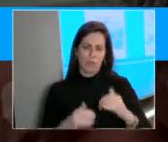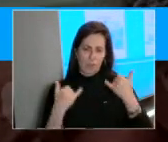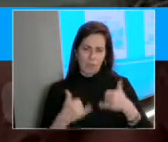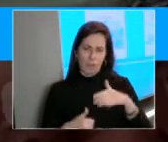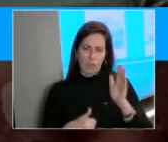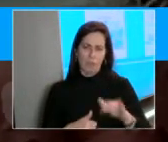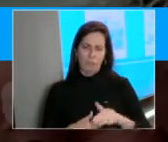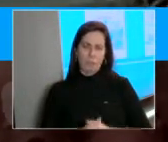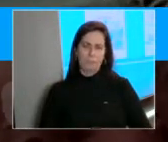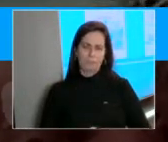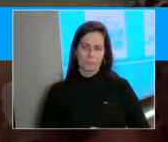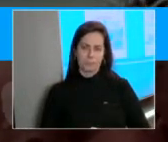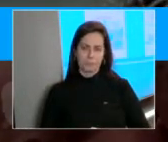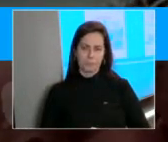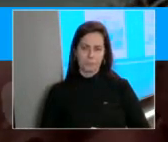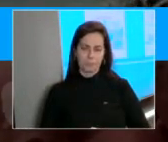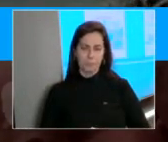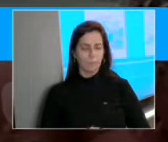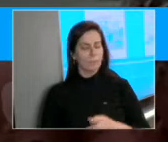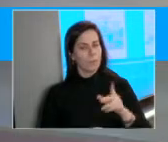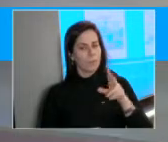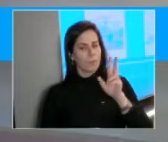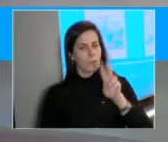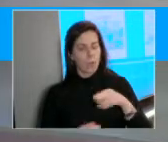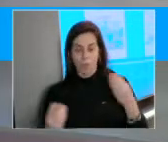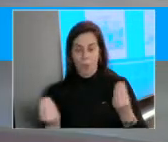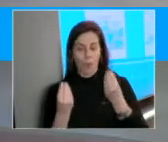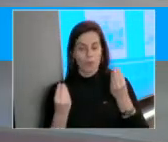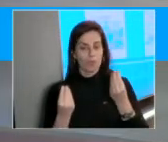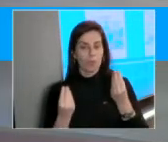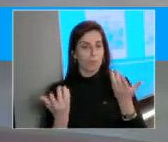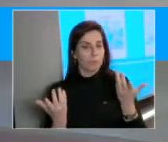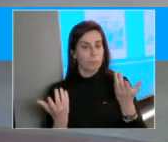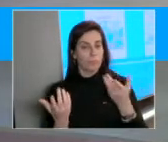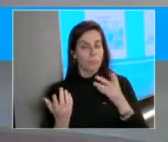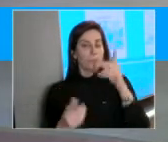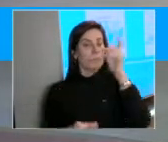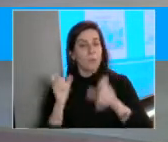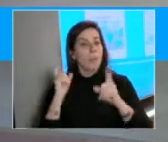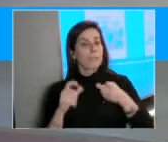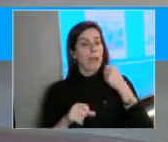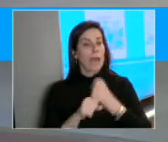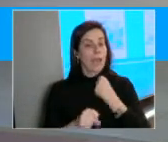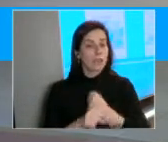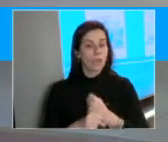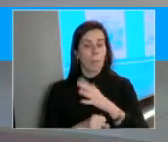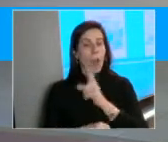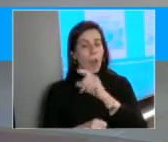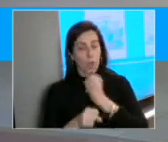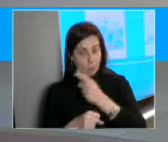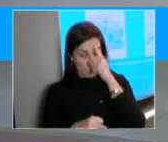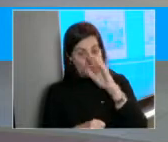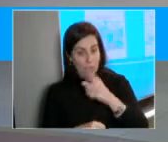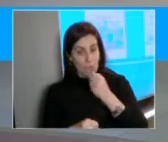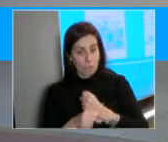הפעם, לפחות עד... יש אגב איזה שהן הוראות עזרה לכם, האזרחים, בדיוק מה לעשות או מה לא לעשות